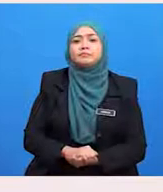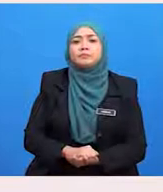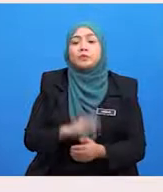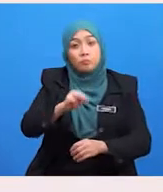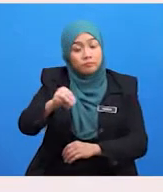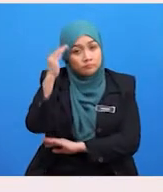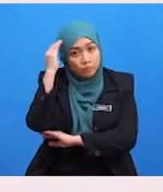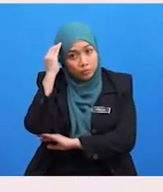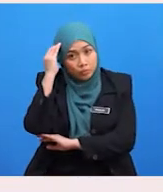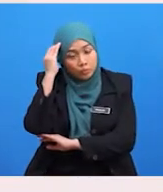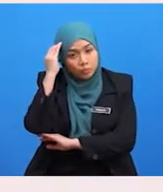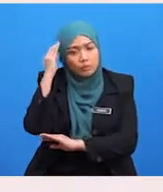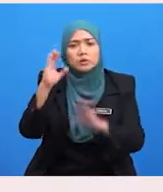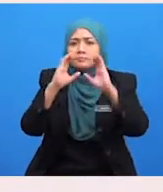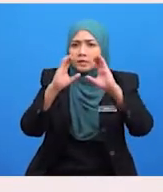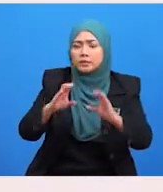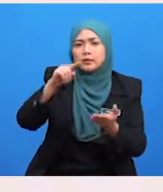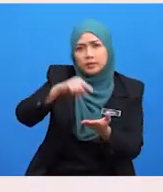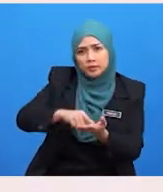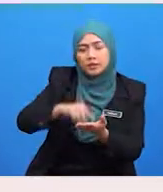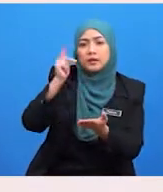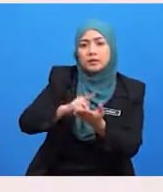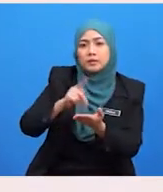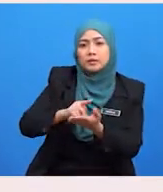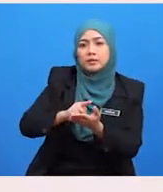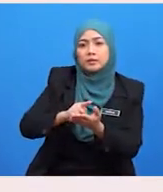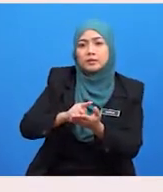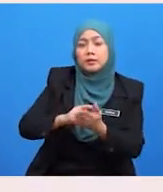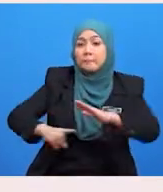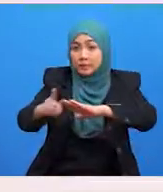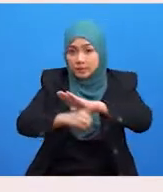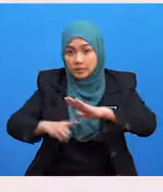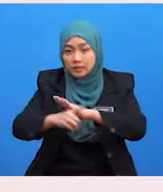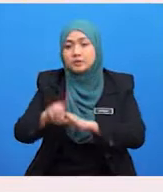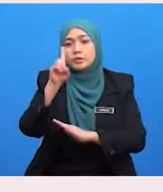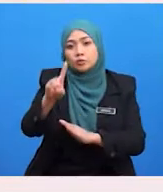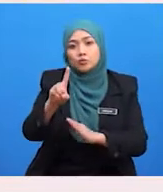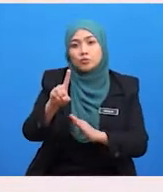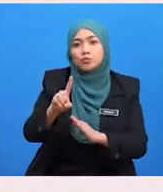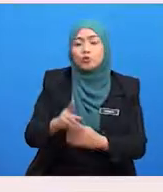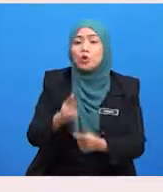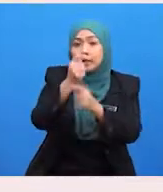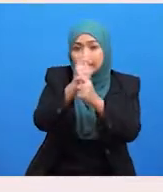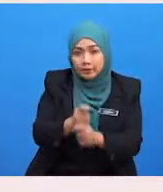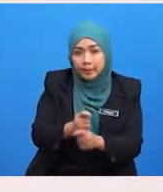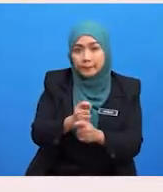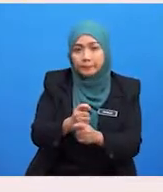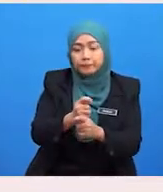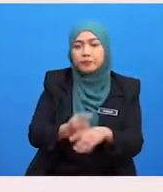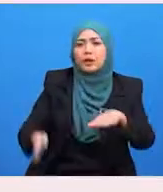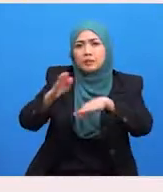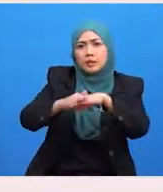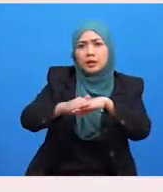murid-murid, kaedah baki berkurangan dikira berdasarkan satu kadar yang tetap ke atas nilai